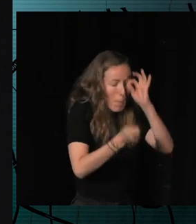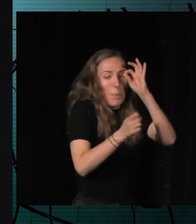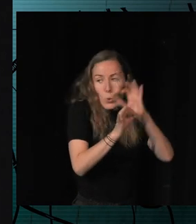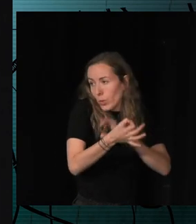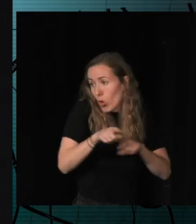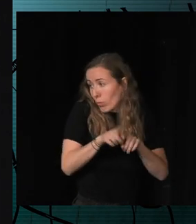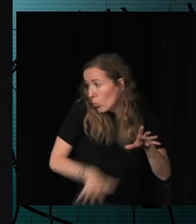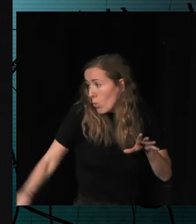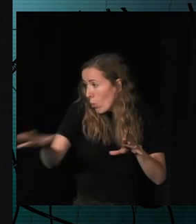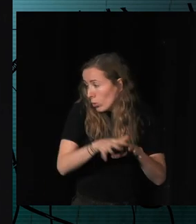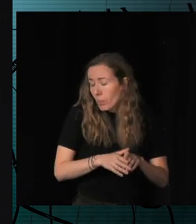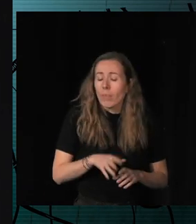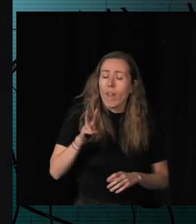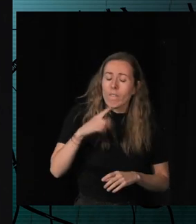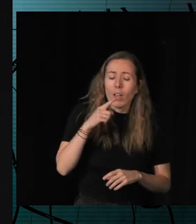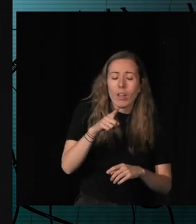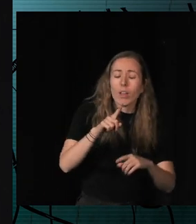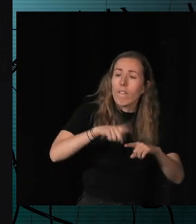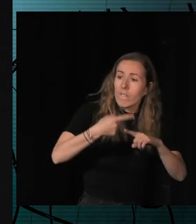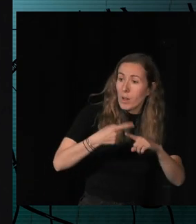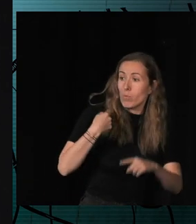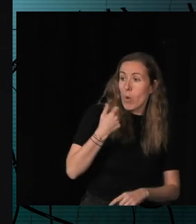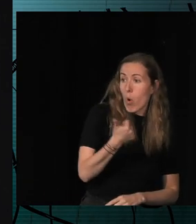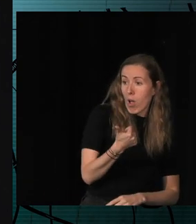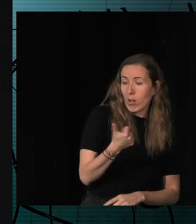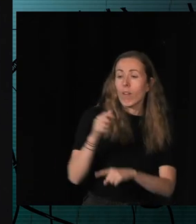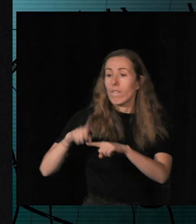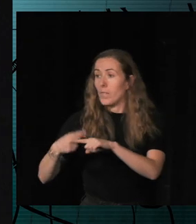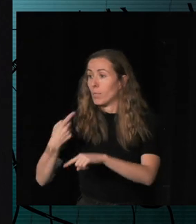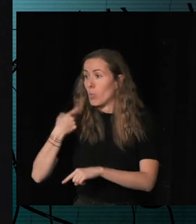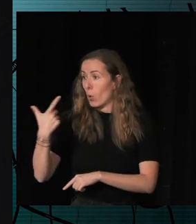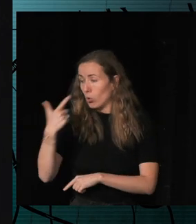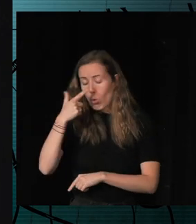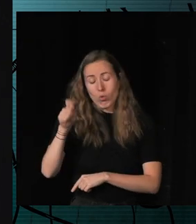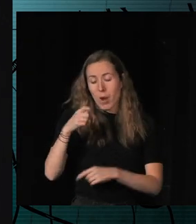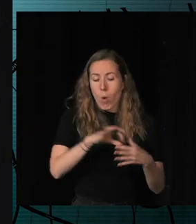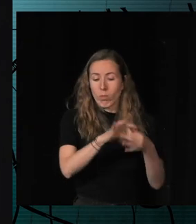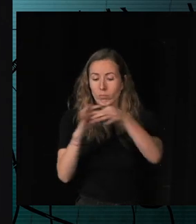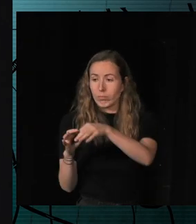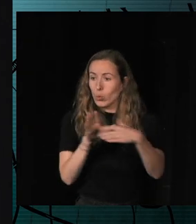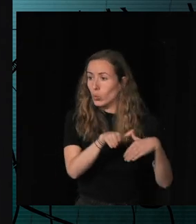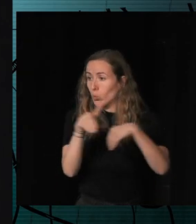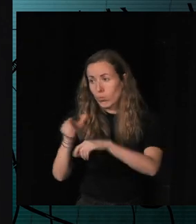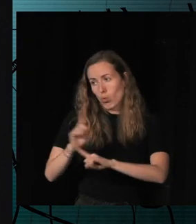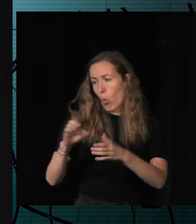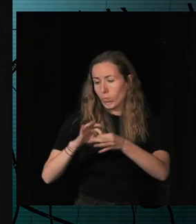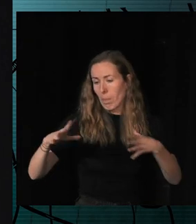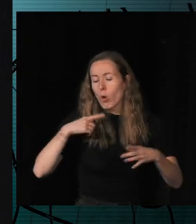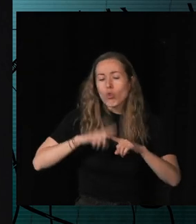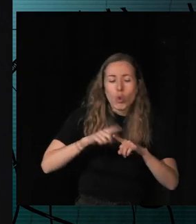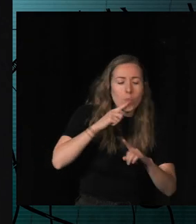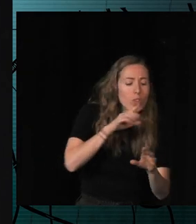détachée du 1 vraiment ce sera pas du tout la suite normalement il devrait pas y avoir de lien euh si ce n'est des trucs peut-être plus implicites ou